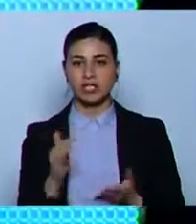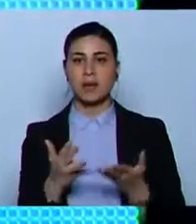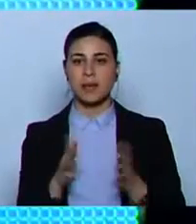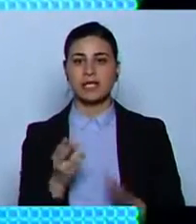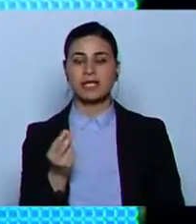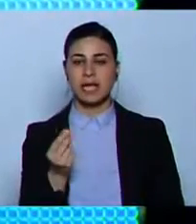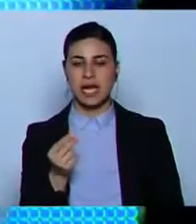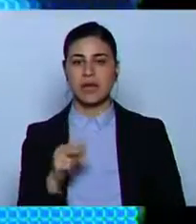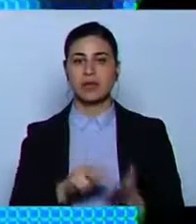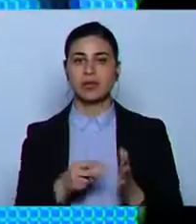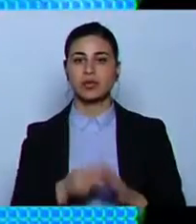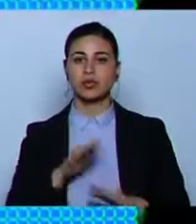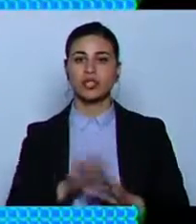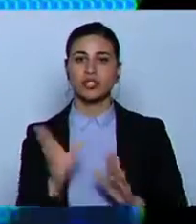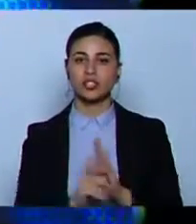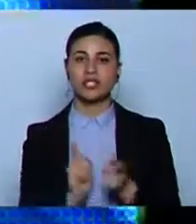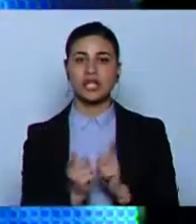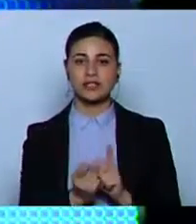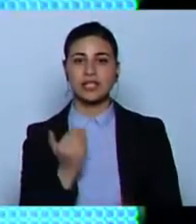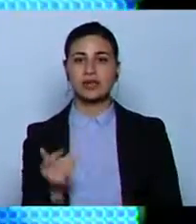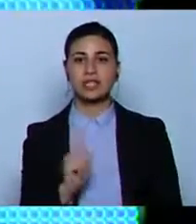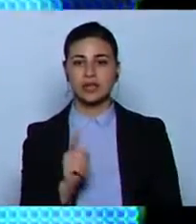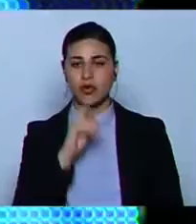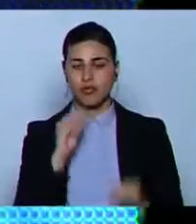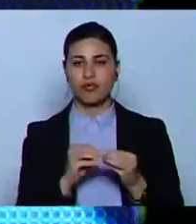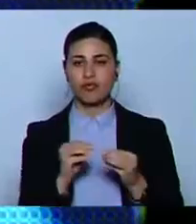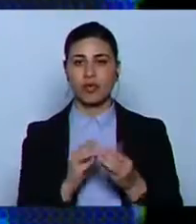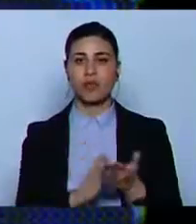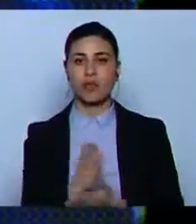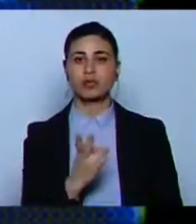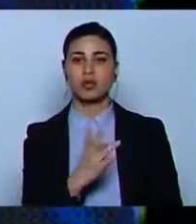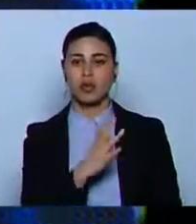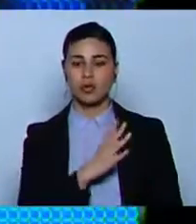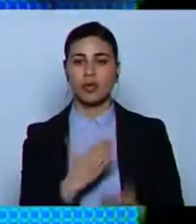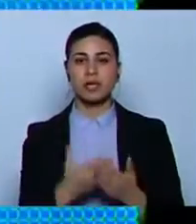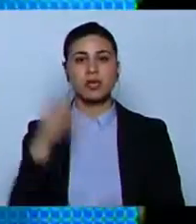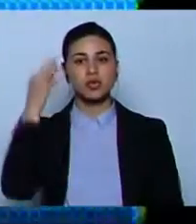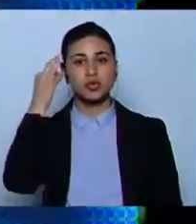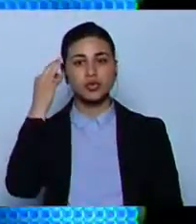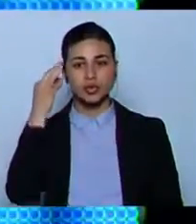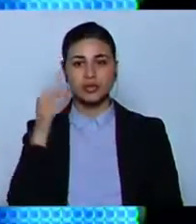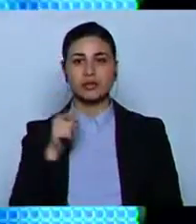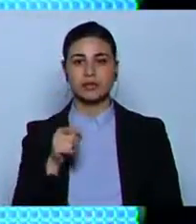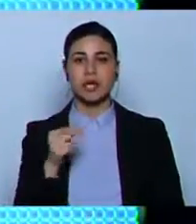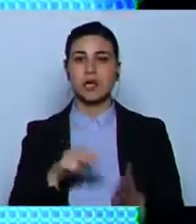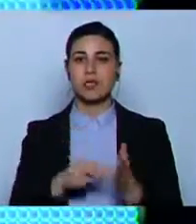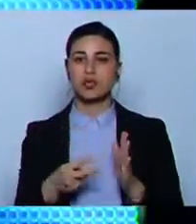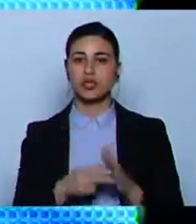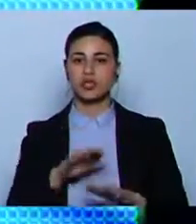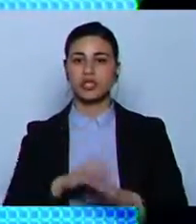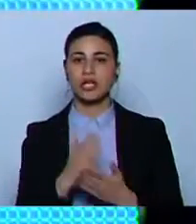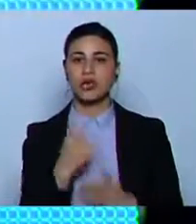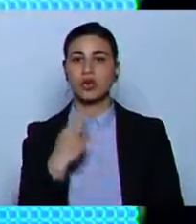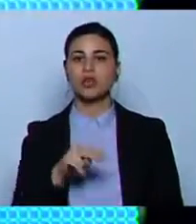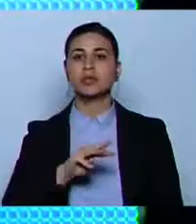მეტი თანხები ბიუჯეტში ნაცვლად იმისა, რომ სუბსიდიებზე მიმართულიყო. მაგალითად ზუგდიდის ბიუჯეტი, ქალაქის ბიუჯეტი არის 20